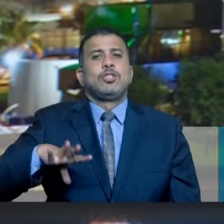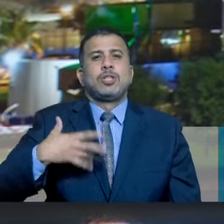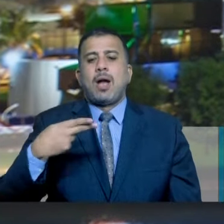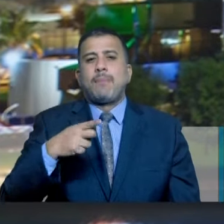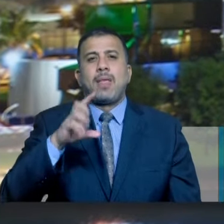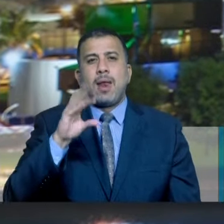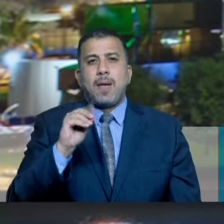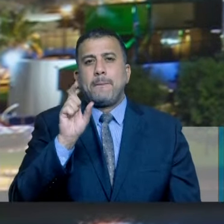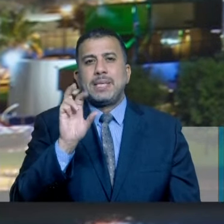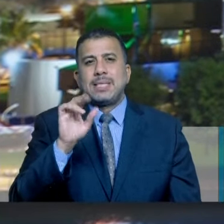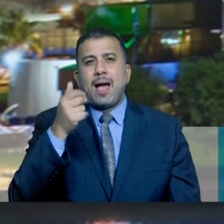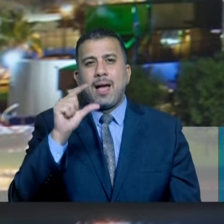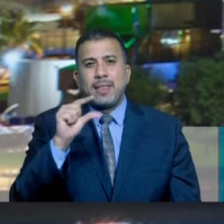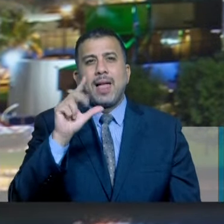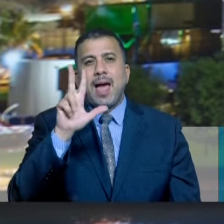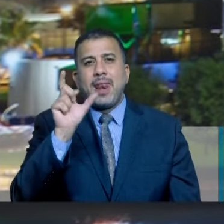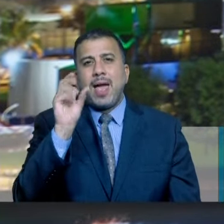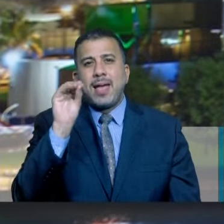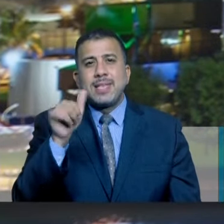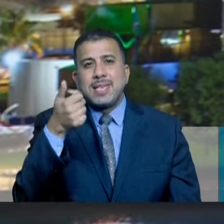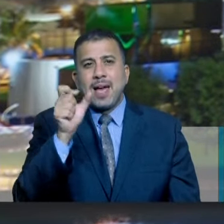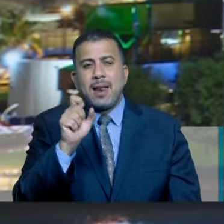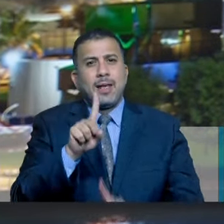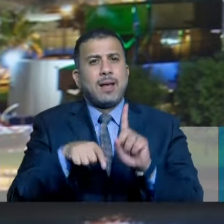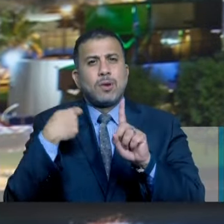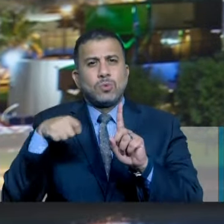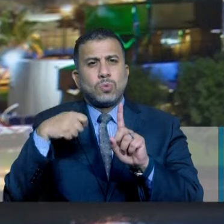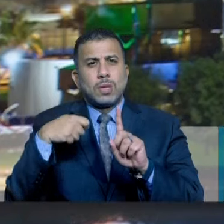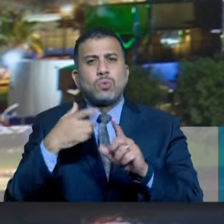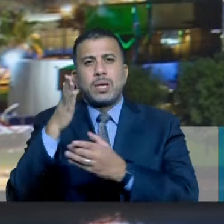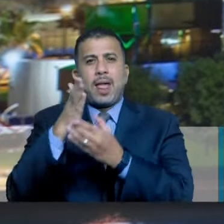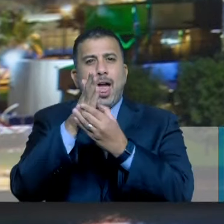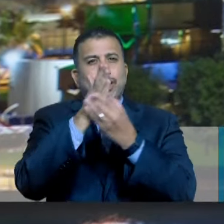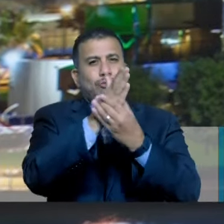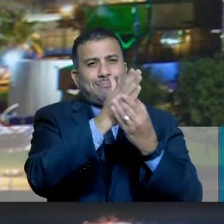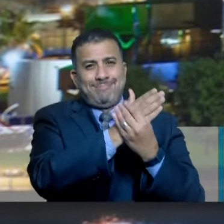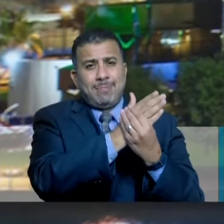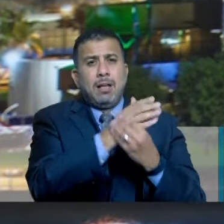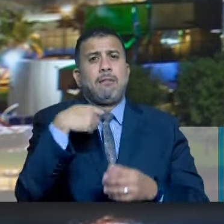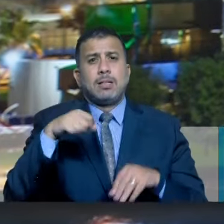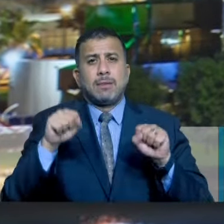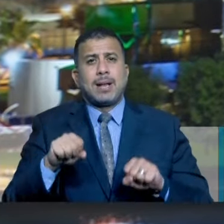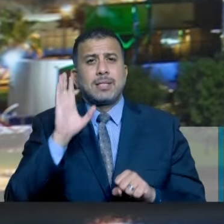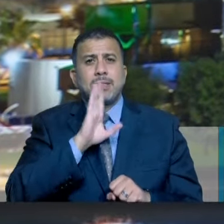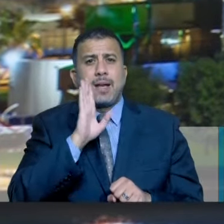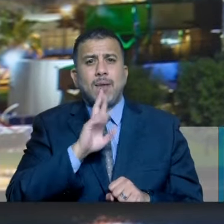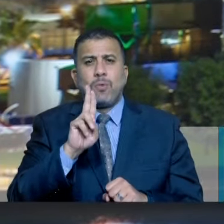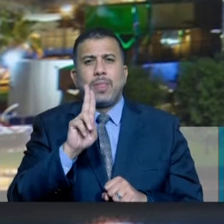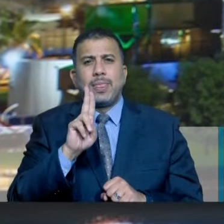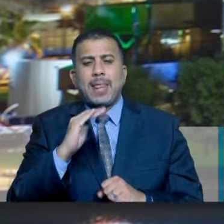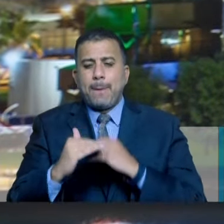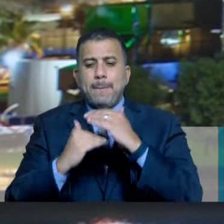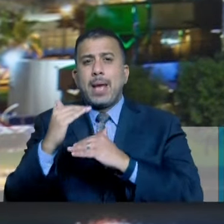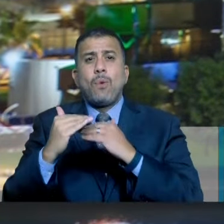التقى سمو الشيخ عبد الله بن زايد ال الهيان نائب رئيس مجلس الوزراء وزير الخارجيه رئيس مجلس التعليم والتنميه